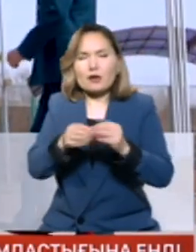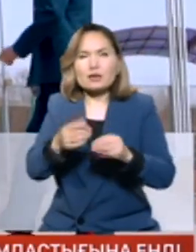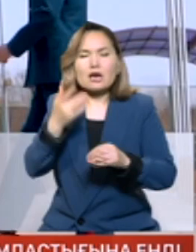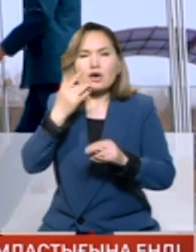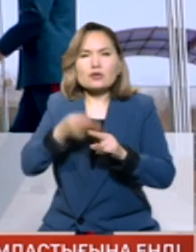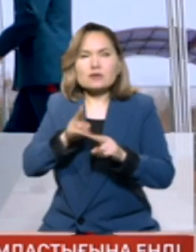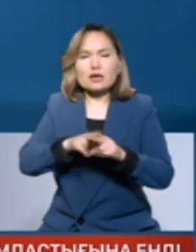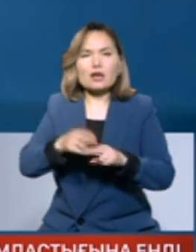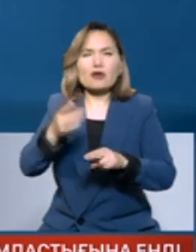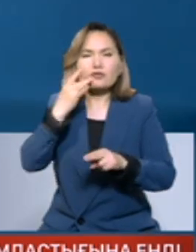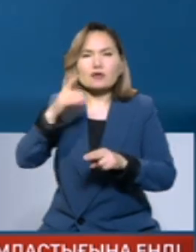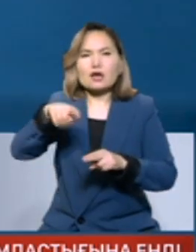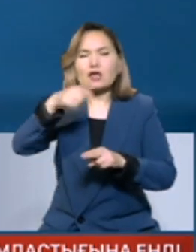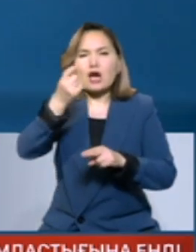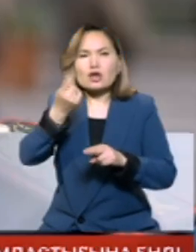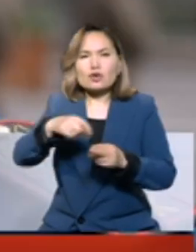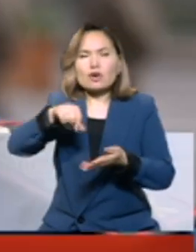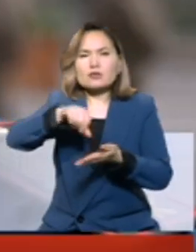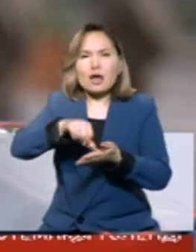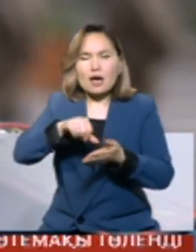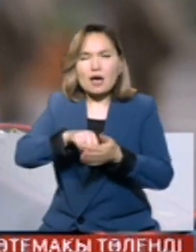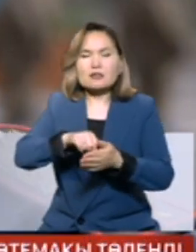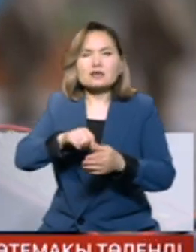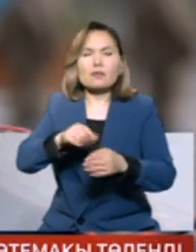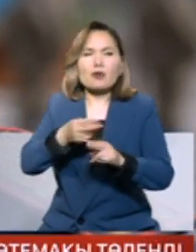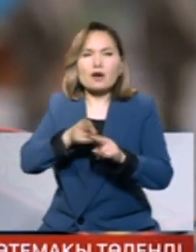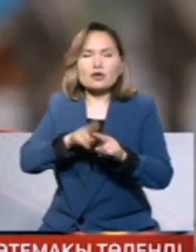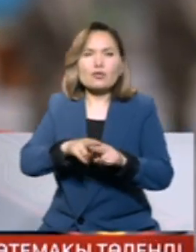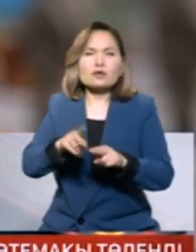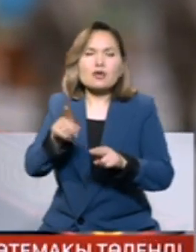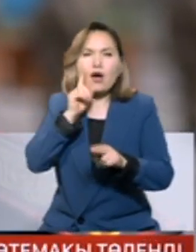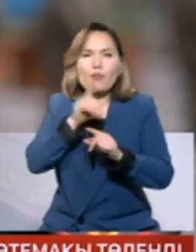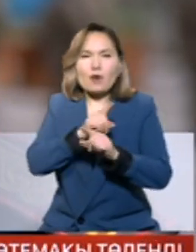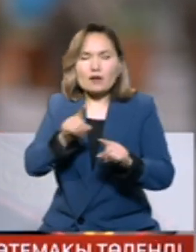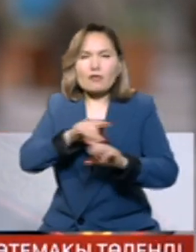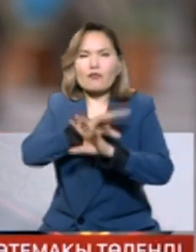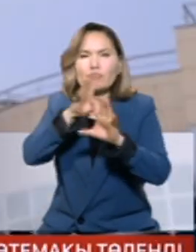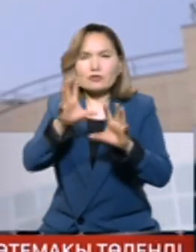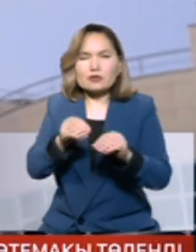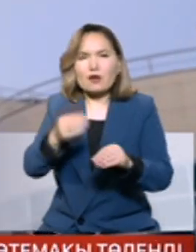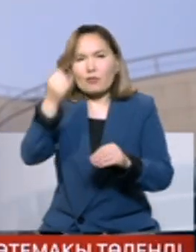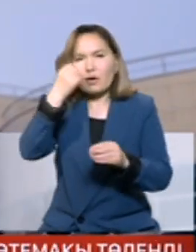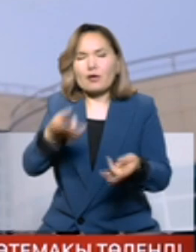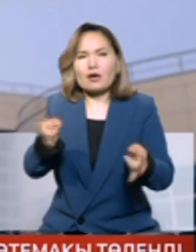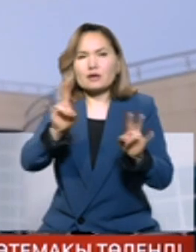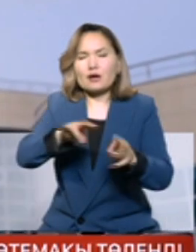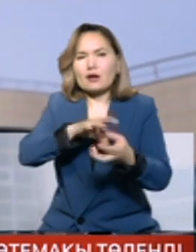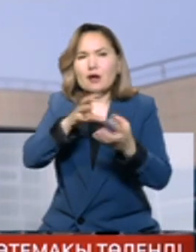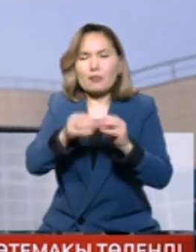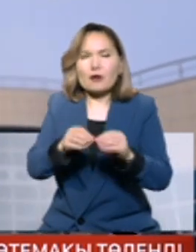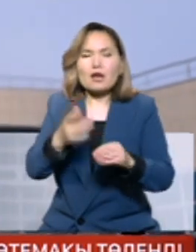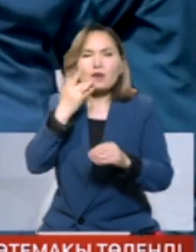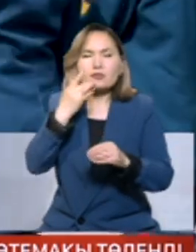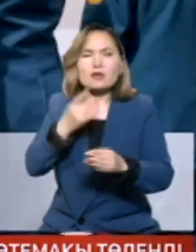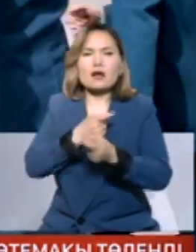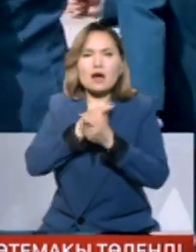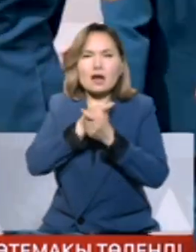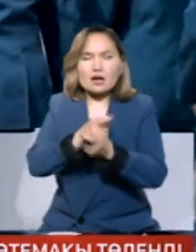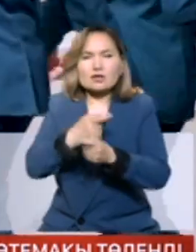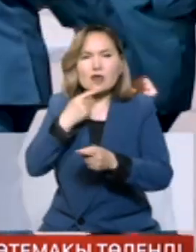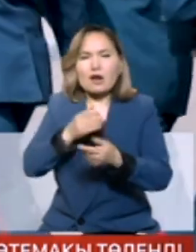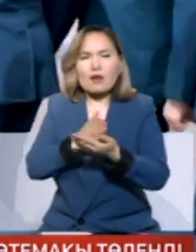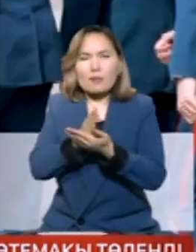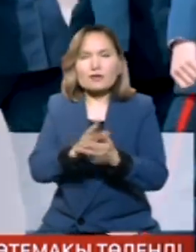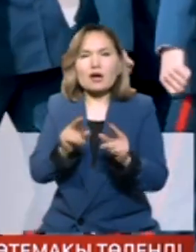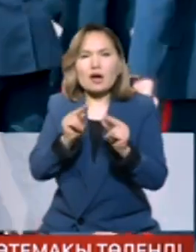пен оттың өтінде өрілген өмірі жас сарбаздар үшін өшпес өнеге. Әскери адам антқа адал болуы керек.